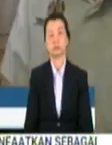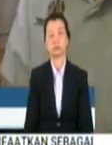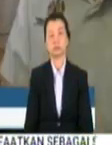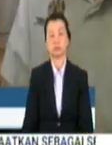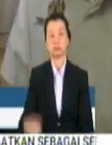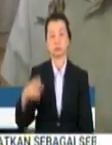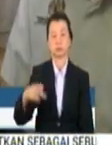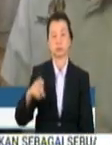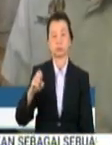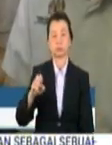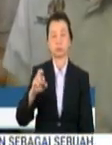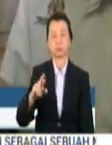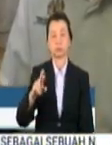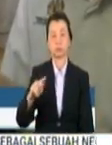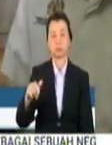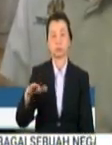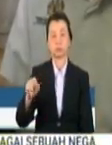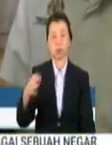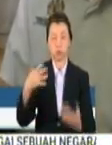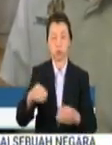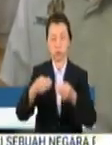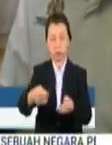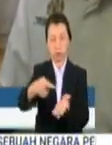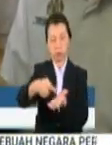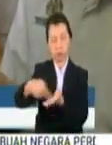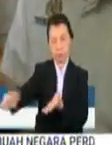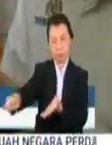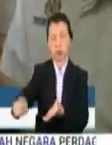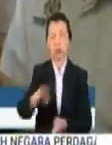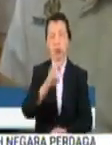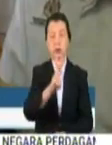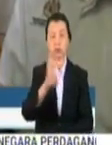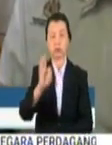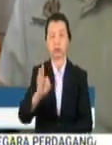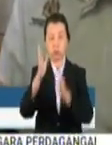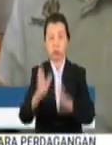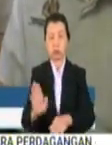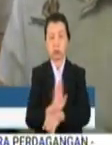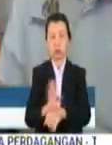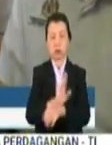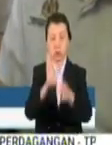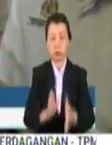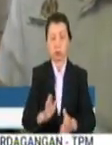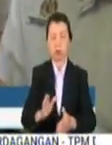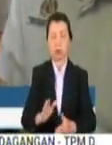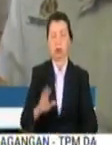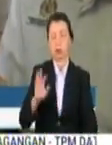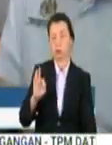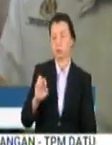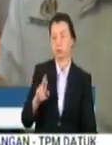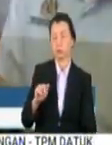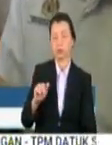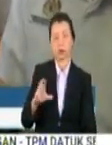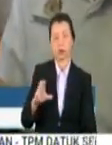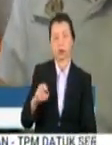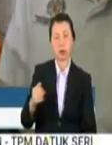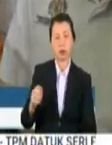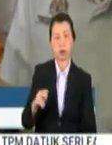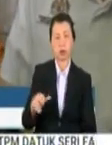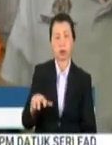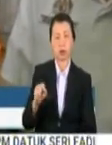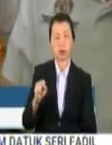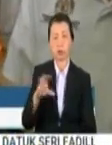pernas telah memberikan pembiayaan kepada 69 Usahawan frchise di Sabah setakat hari